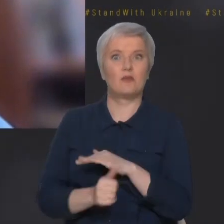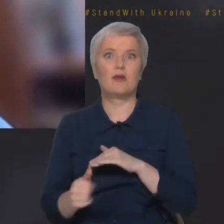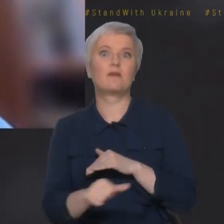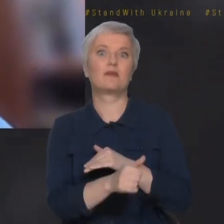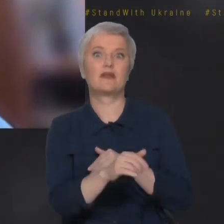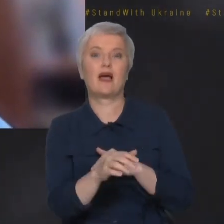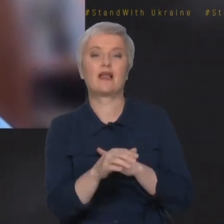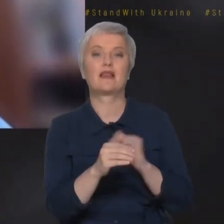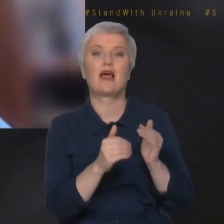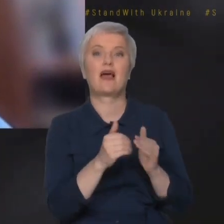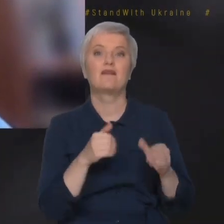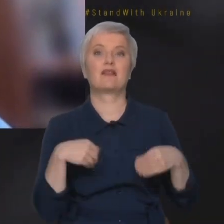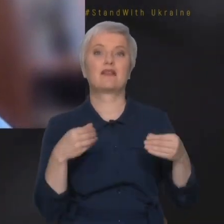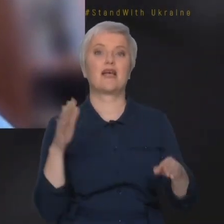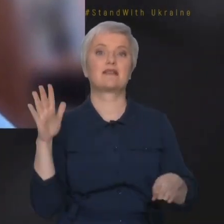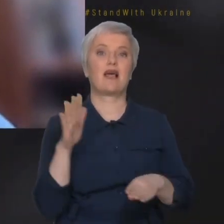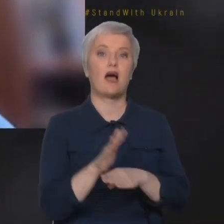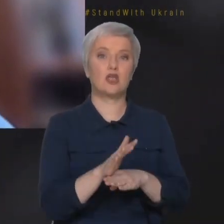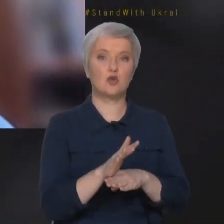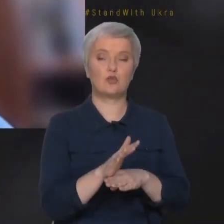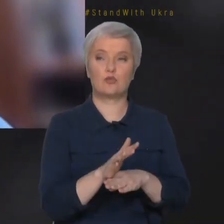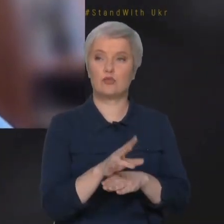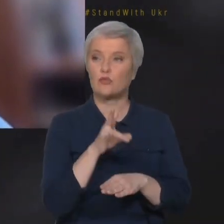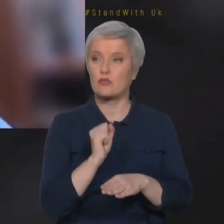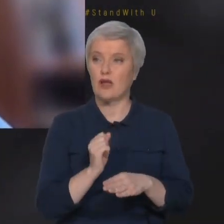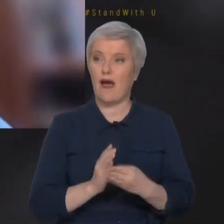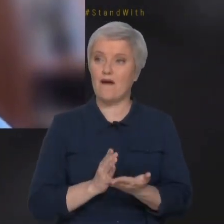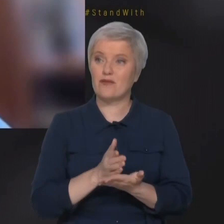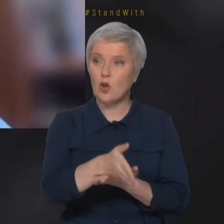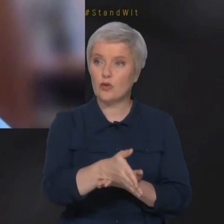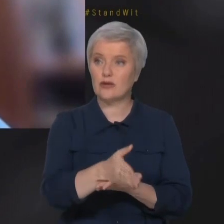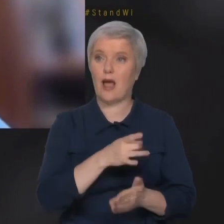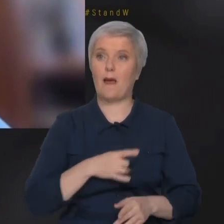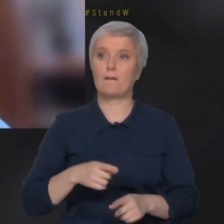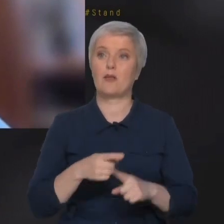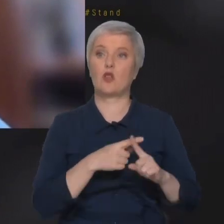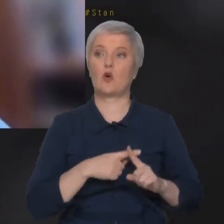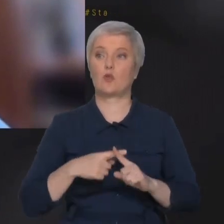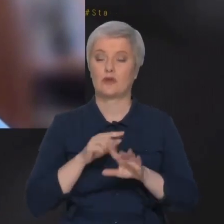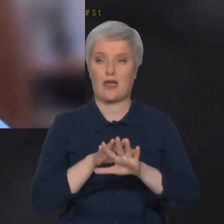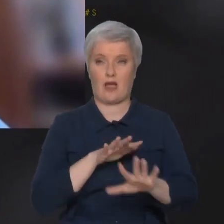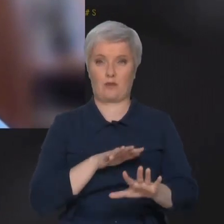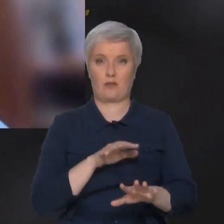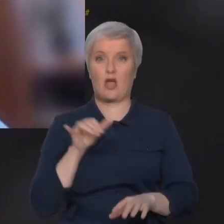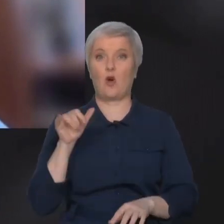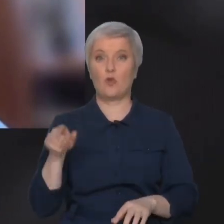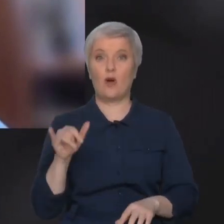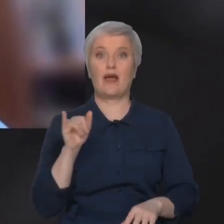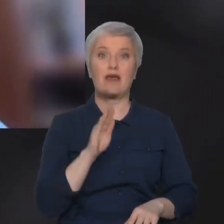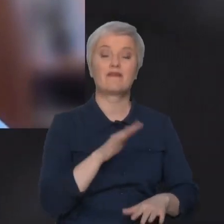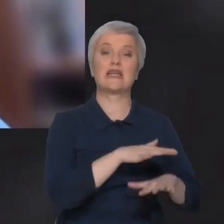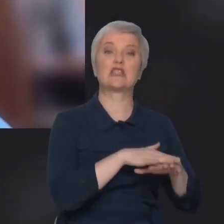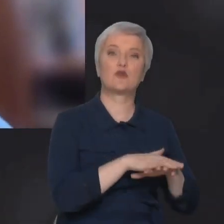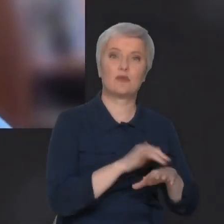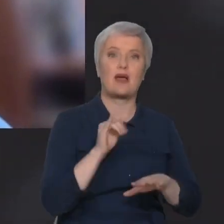від віддачі наказу на вторгнення білоруської армії. Чому? Тому що у нього і в суспільстві, і в армії чим далі,